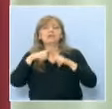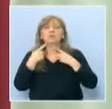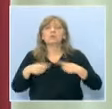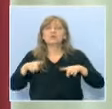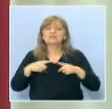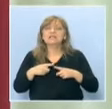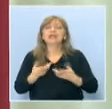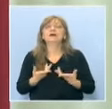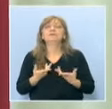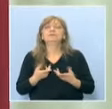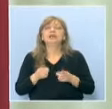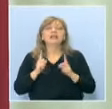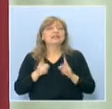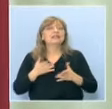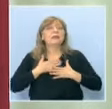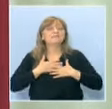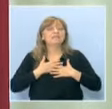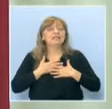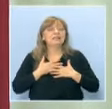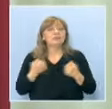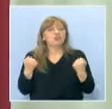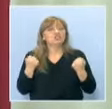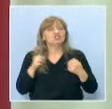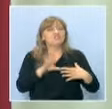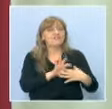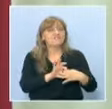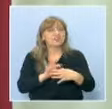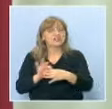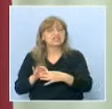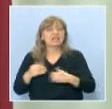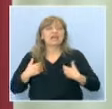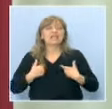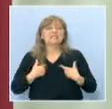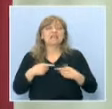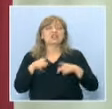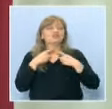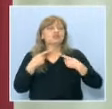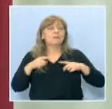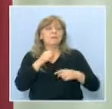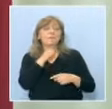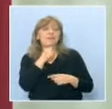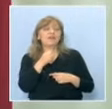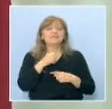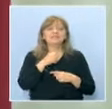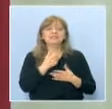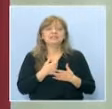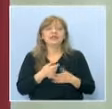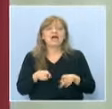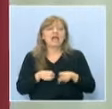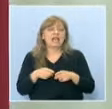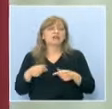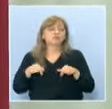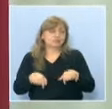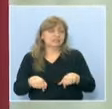съчиняват. Трябва да има отново жива връзка с наши изпълнители, както в случая поканих